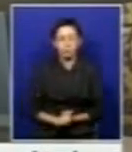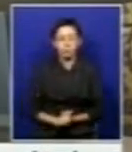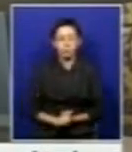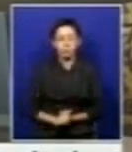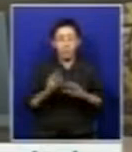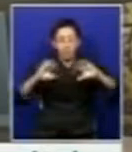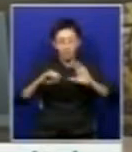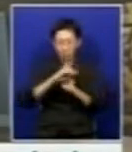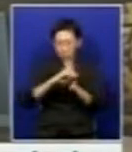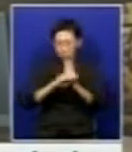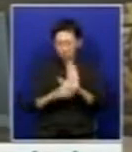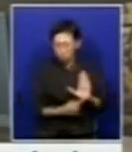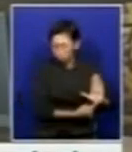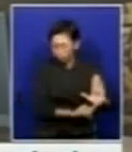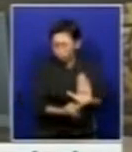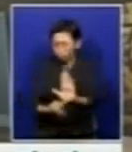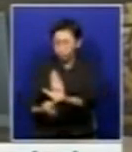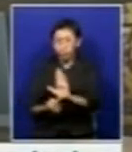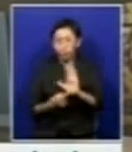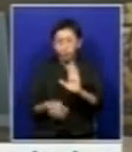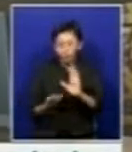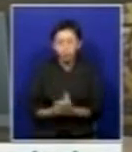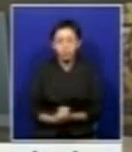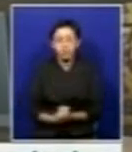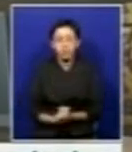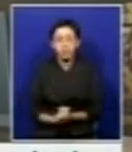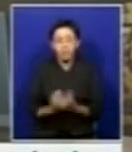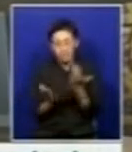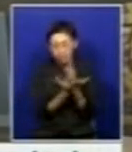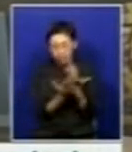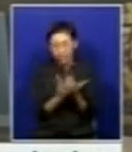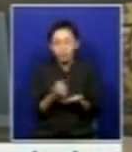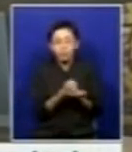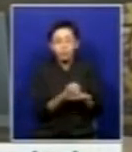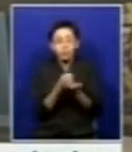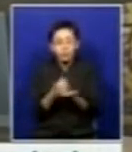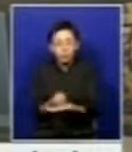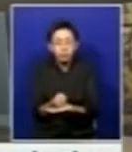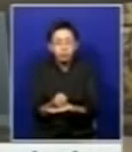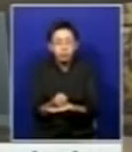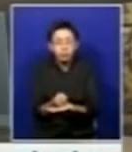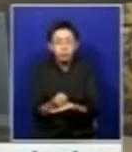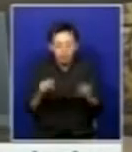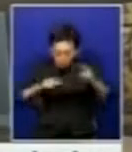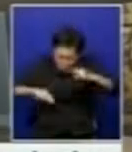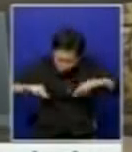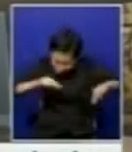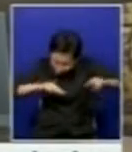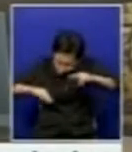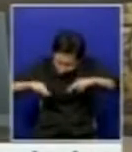าครัฐตามบัญชีแนบท้ายของการช่วยเหลือเยียวยาเขาไปตรวจสอบดูแล้วเ